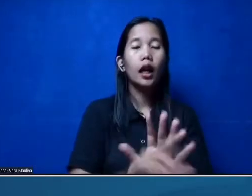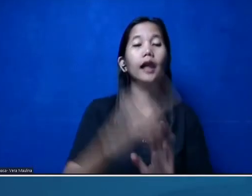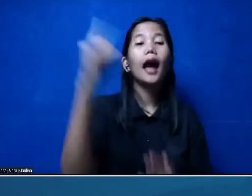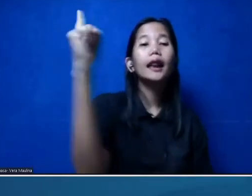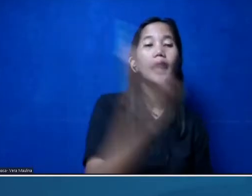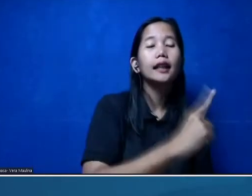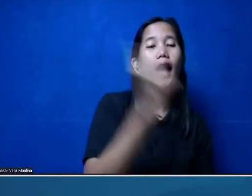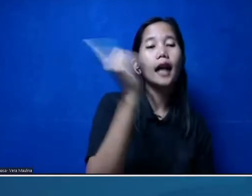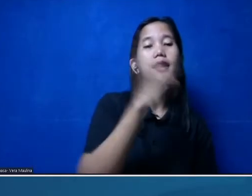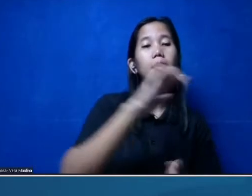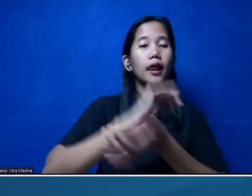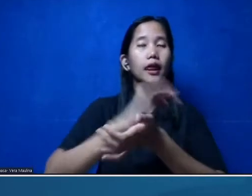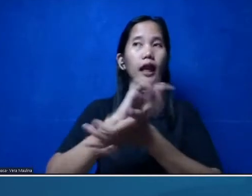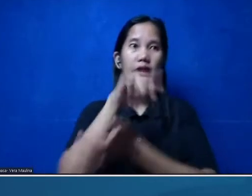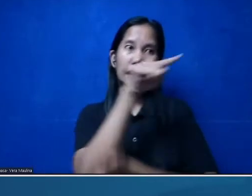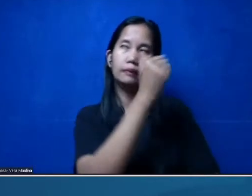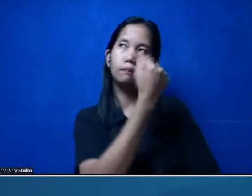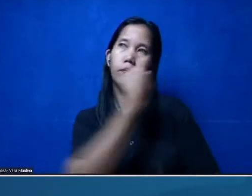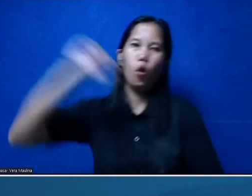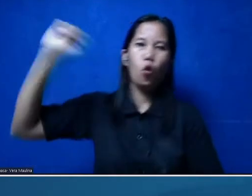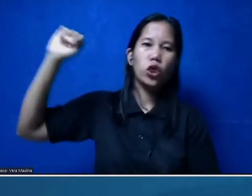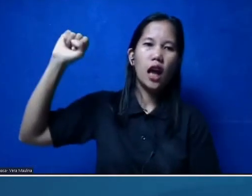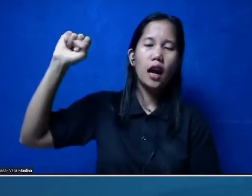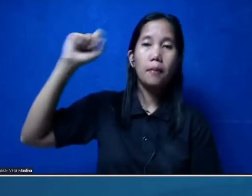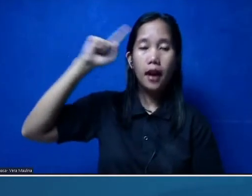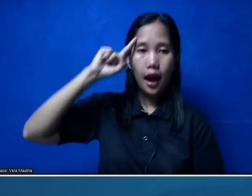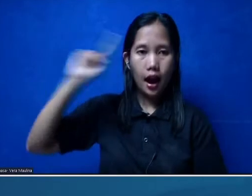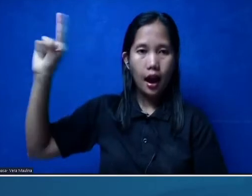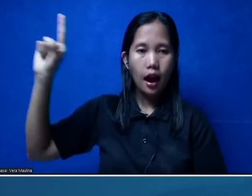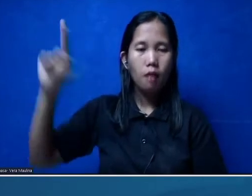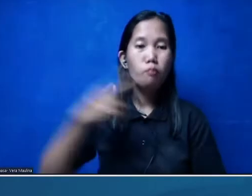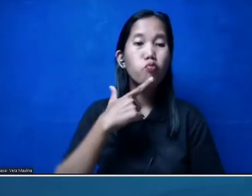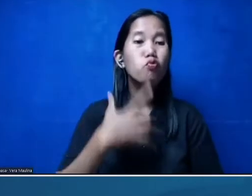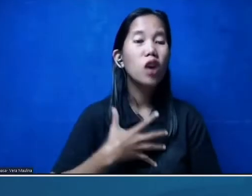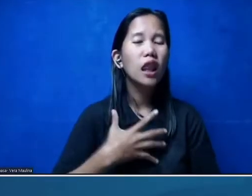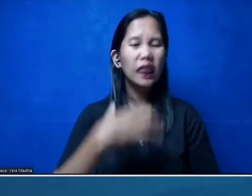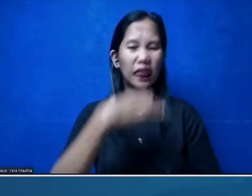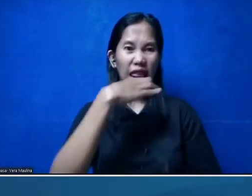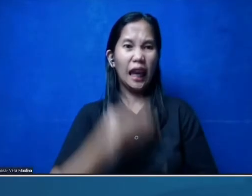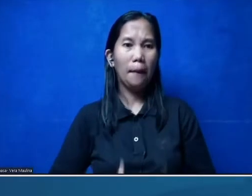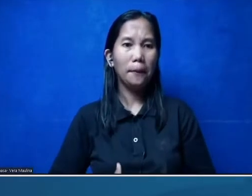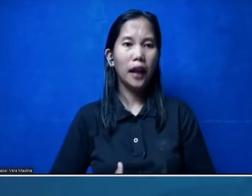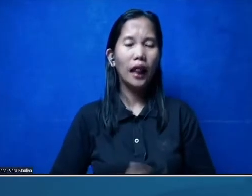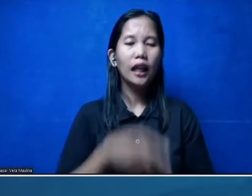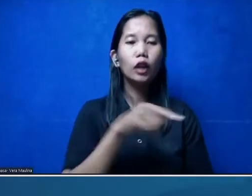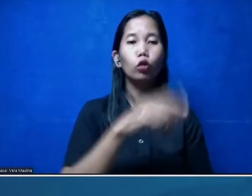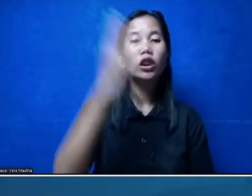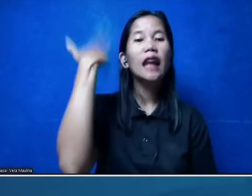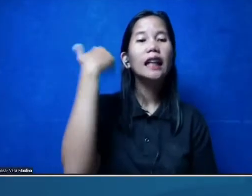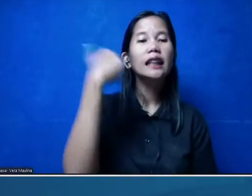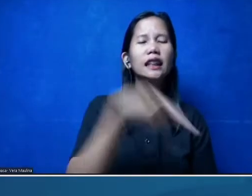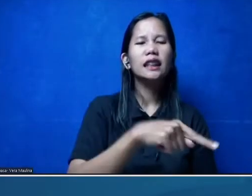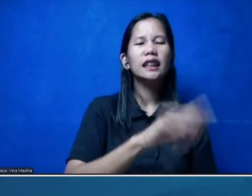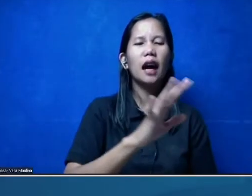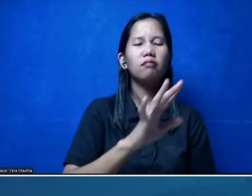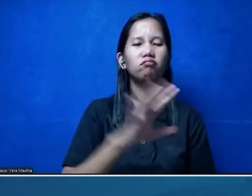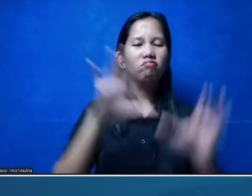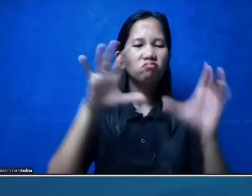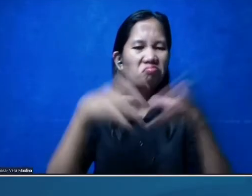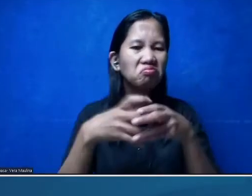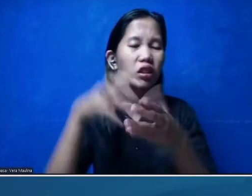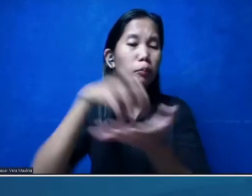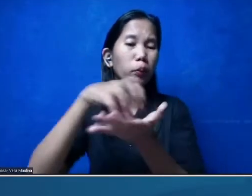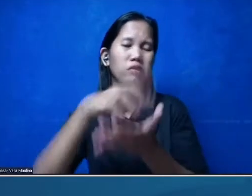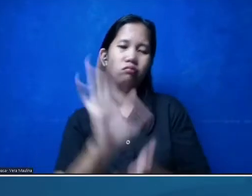sudah menjadi iblis dan dia sudah jatuh dari langit Yesus juga